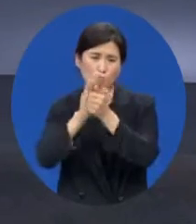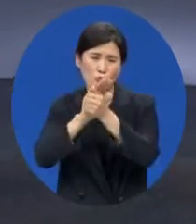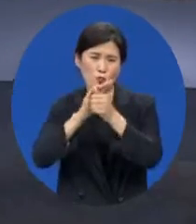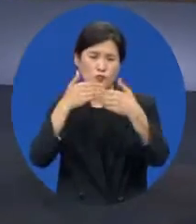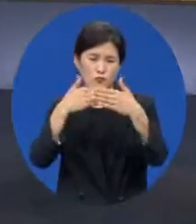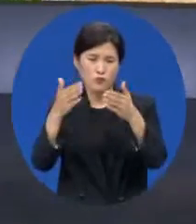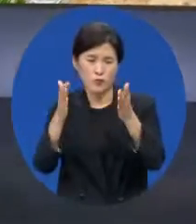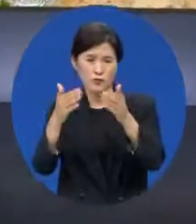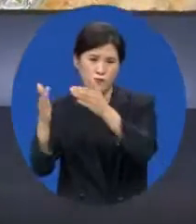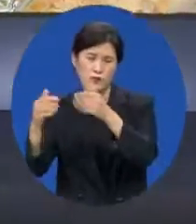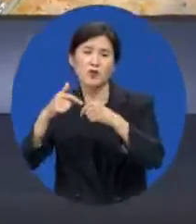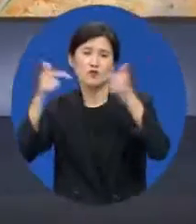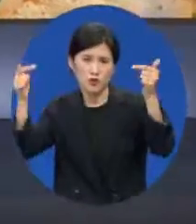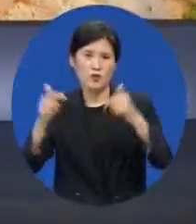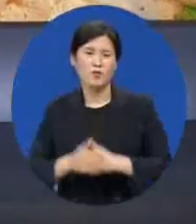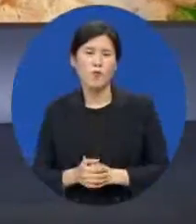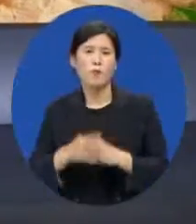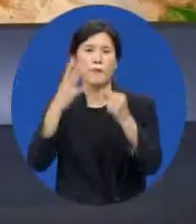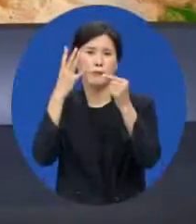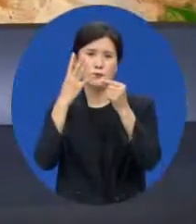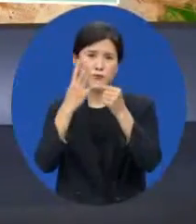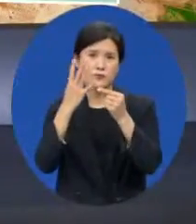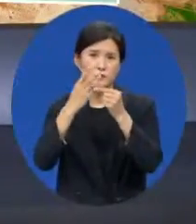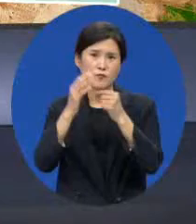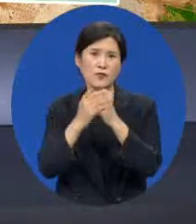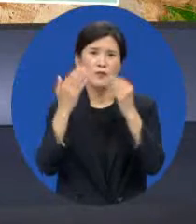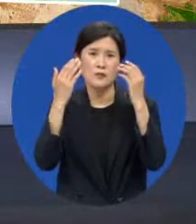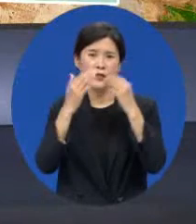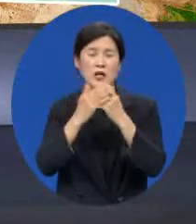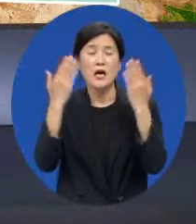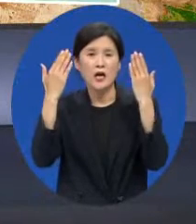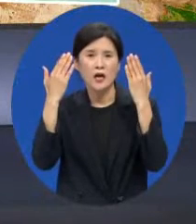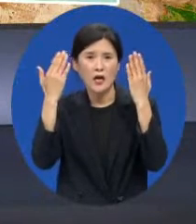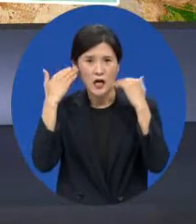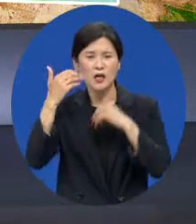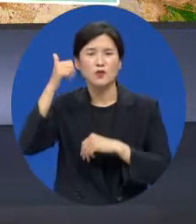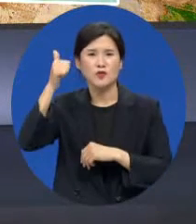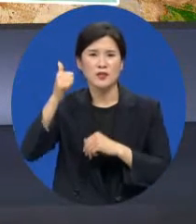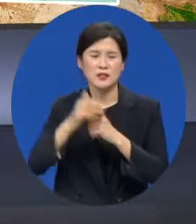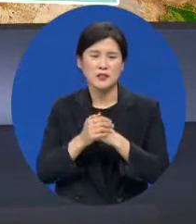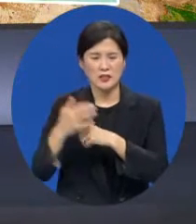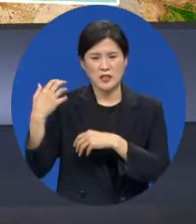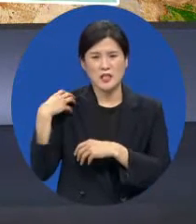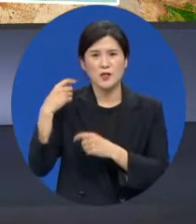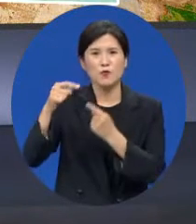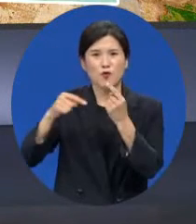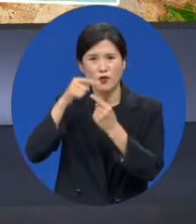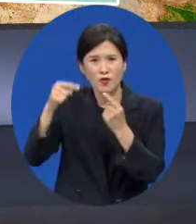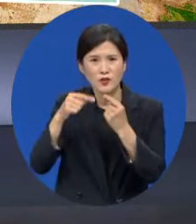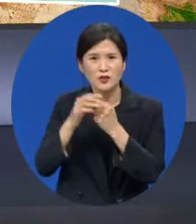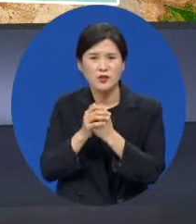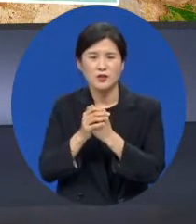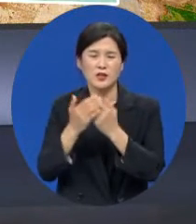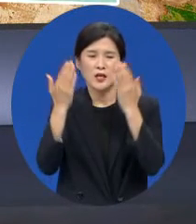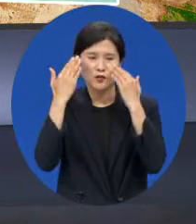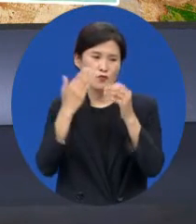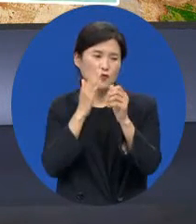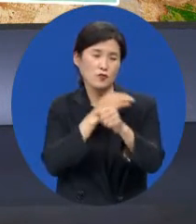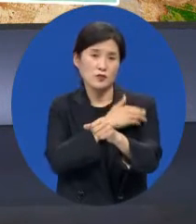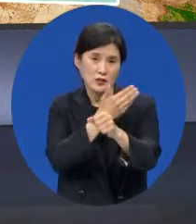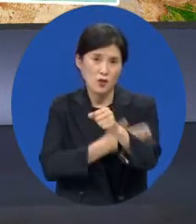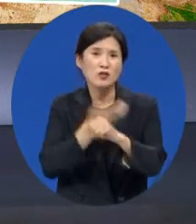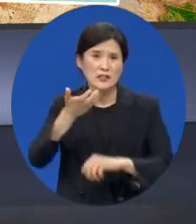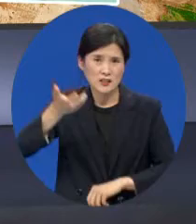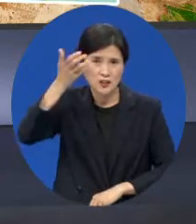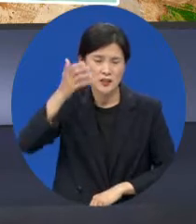운영 실제 유치원 무상교육 및 영어교육 70 넷째 학교장 책임 경제를 통한 학력 증진 다섯째